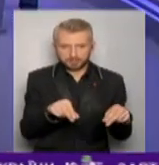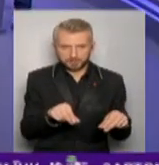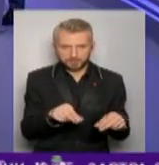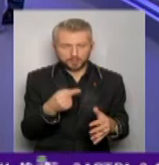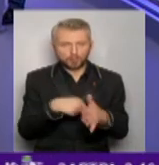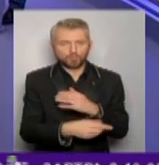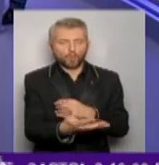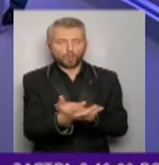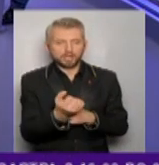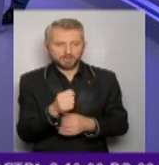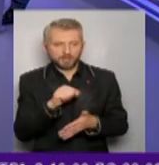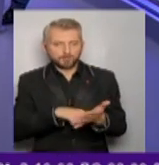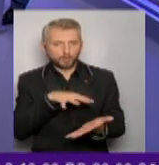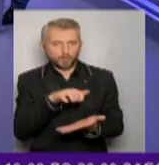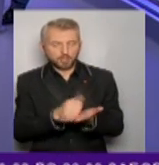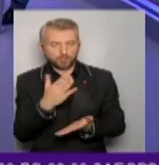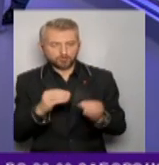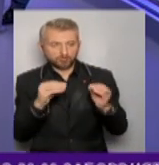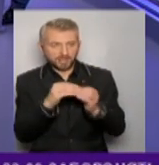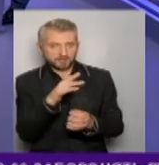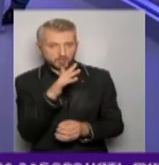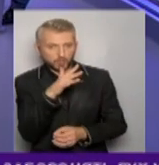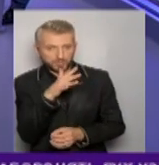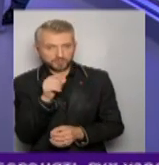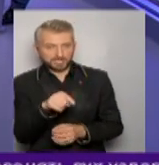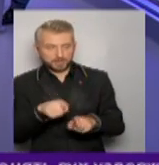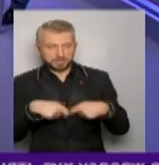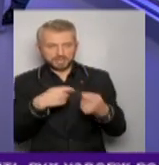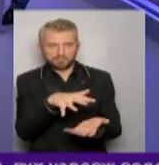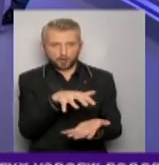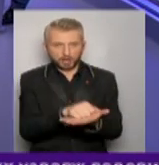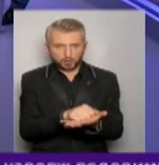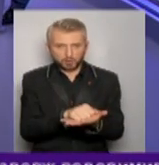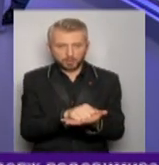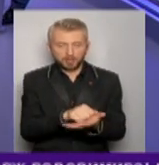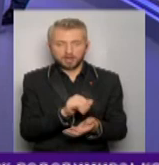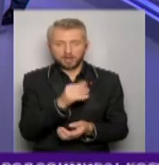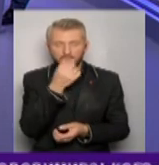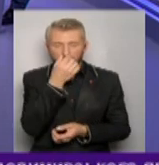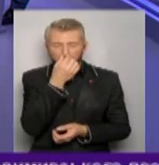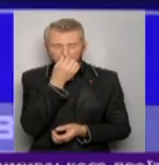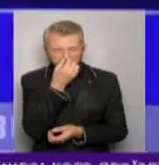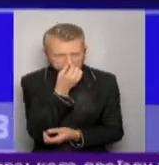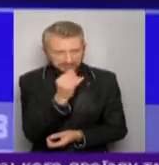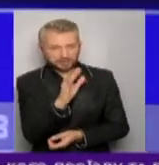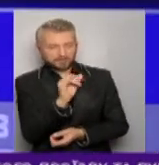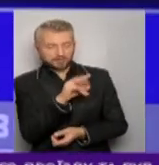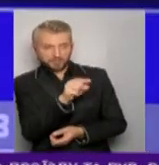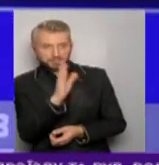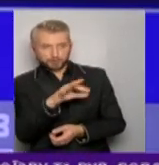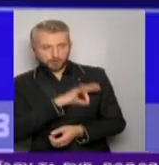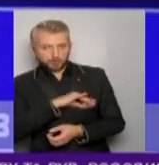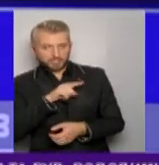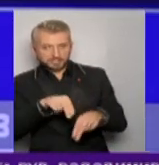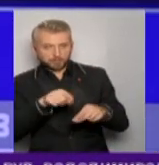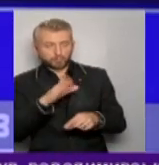Тобто отримати від оренди, якщо 10 років ти передаси в оренду, і Іван буде користуватися цією землею,